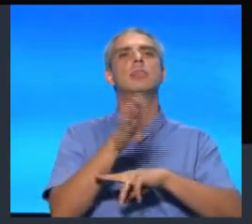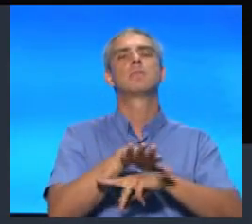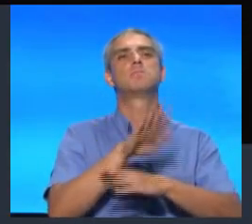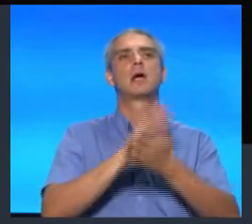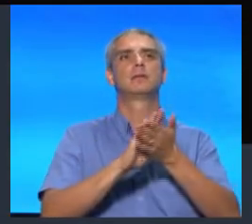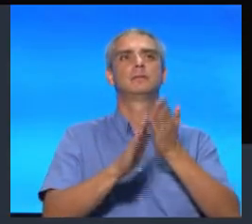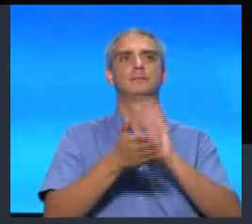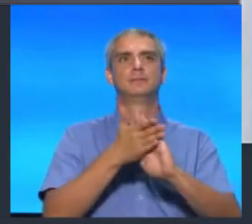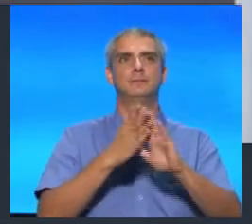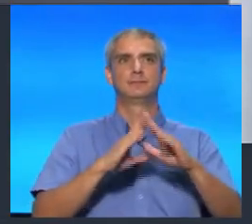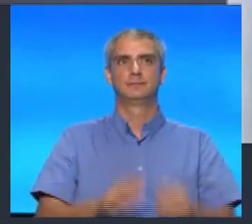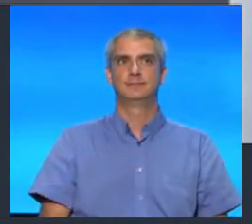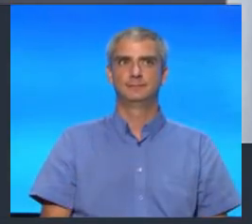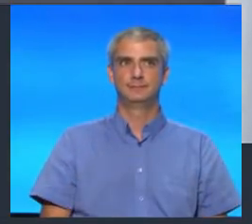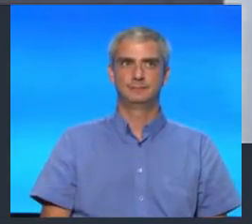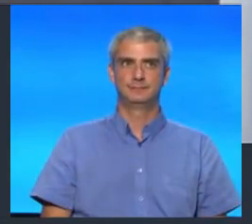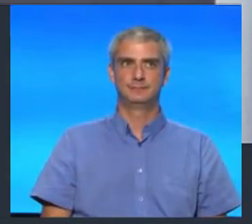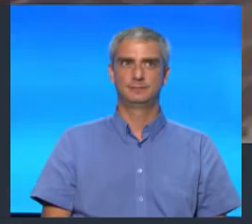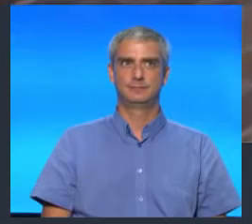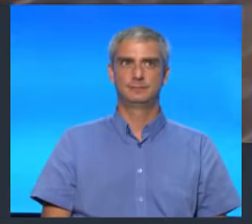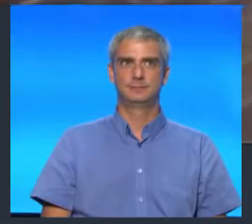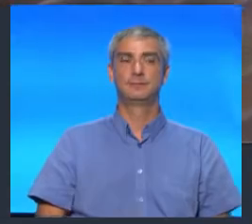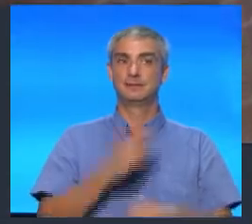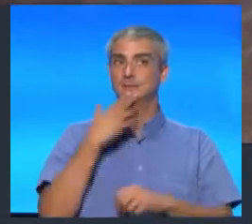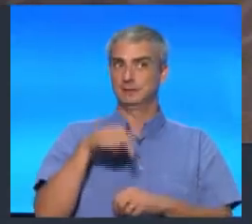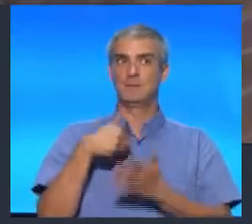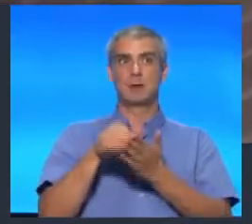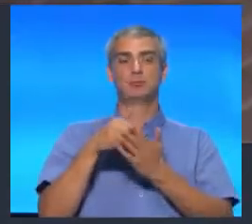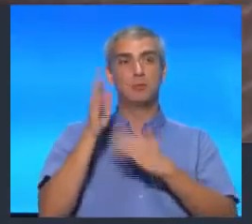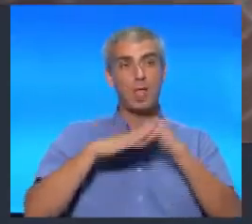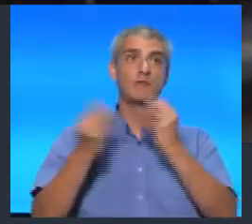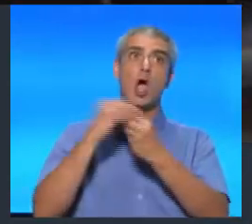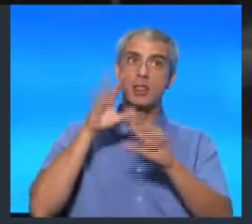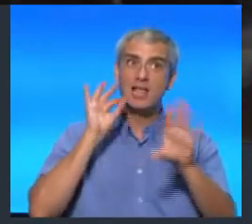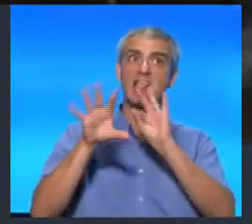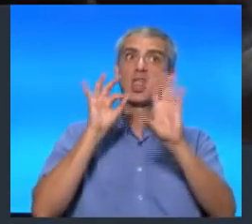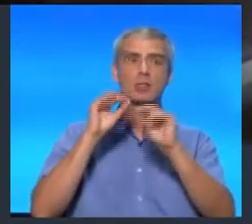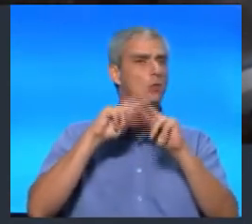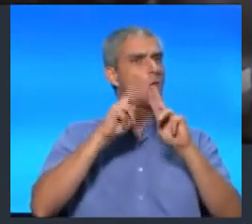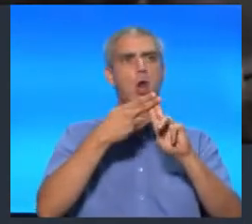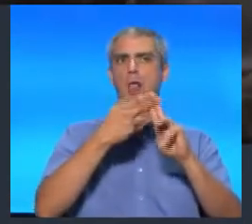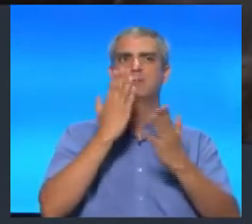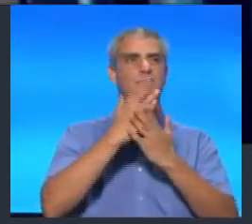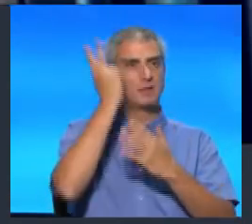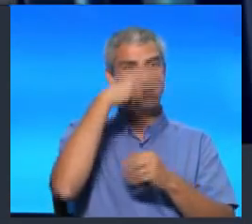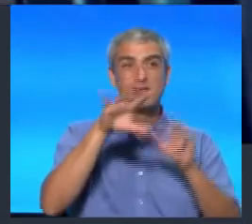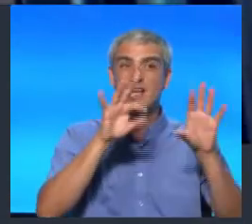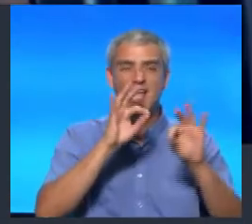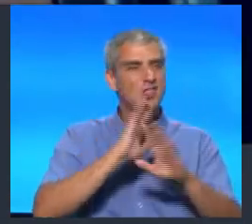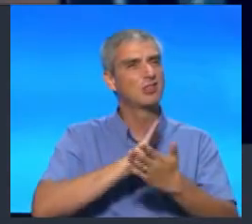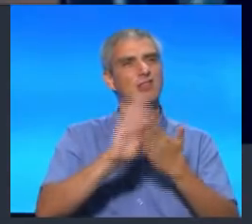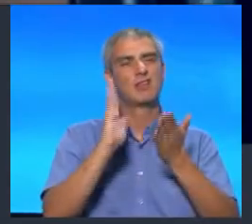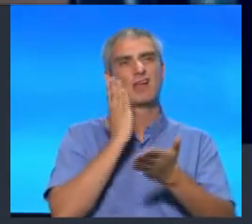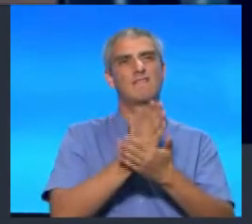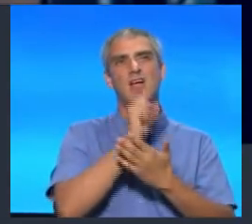dead mall. בזמן שאצלנו ממשיכים לבנות עוד ועוד קניונים, בעולם הגדול כבר מבינים שקניון זה דבר